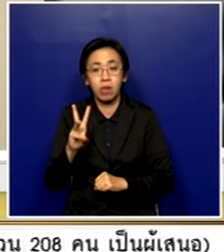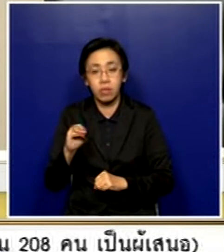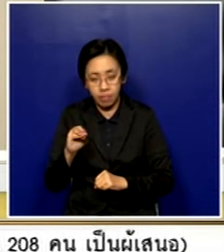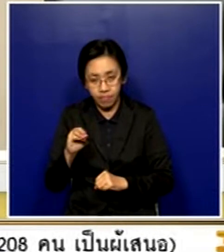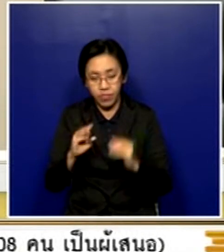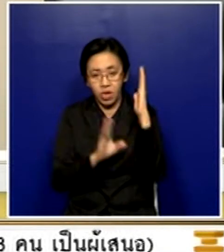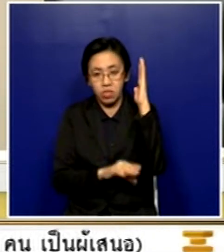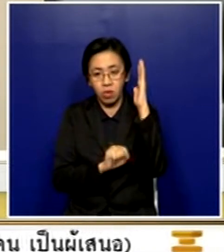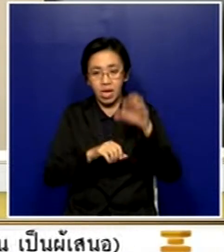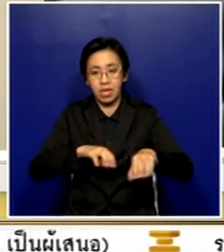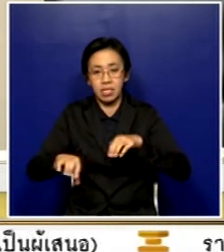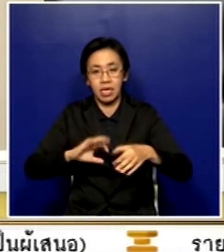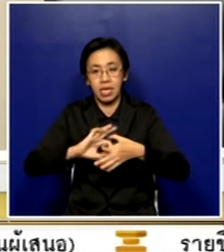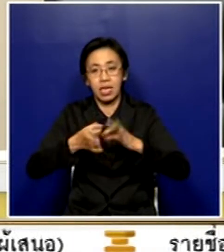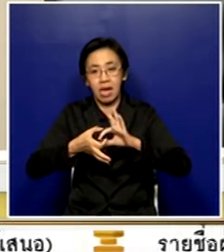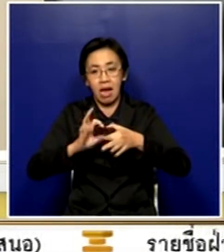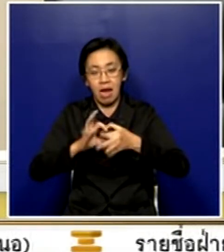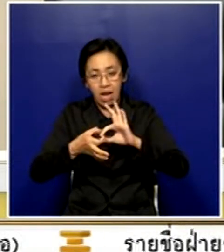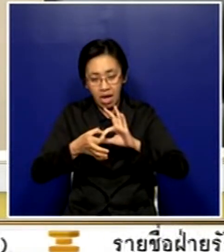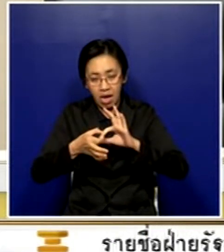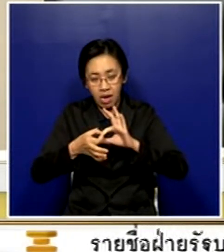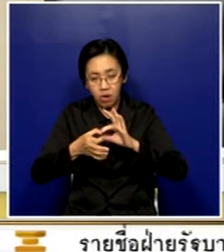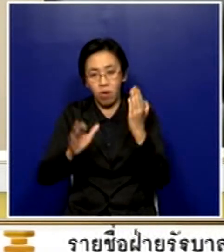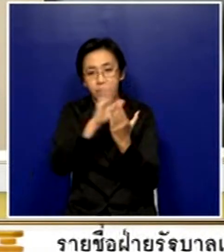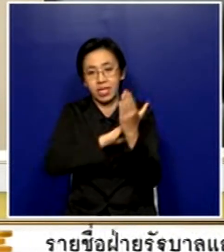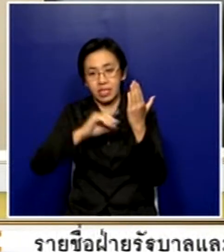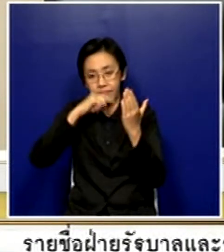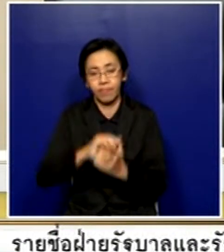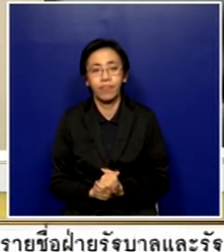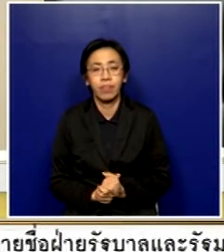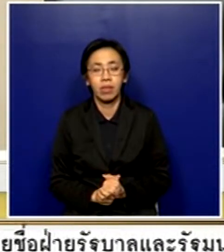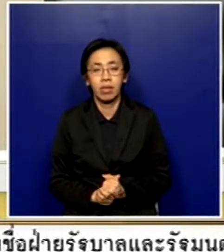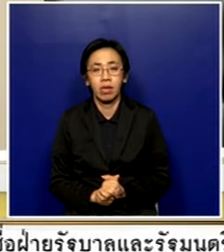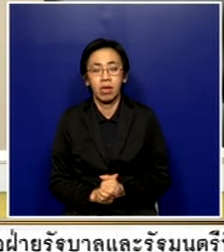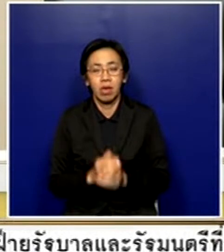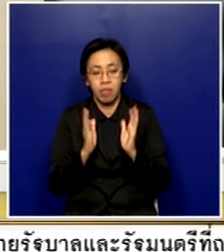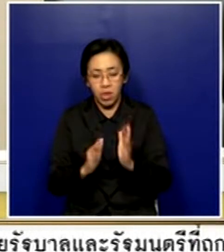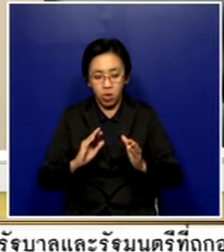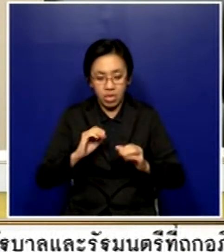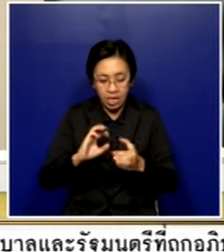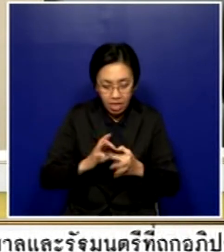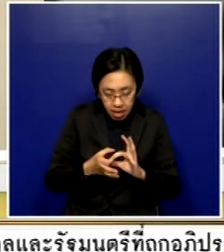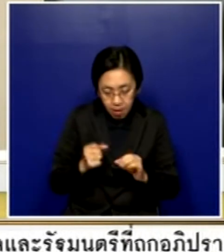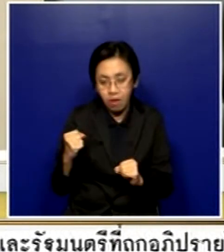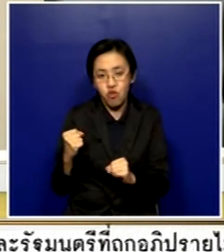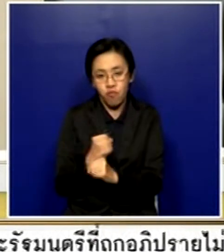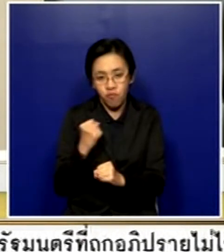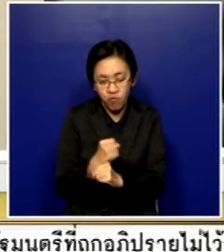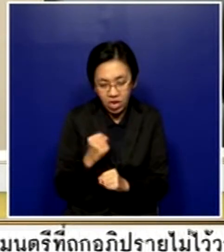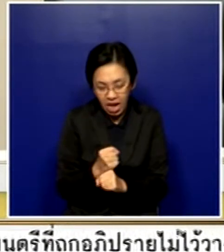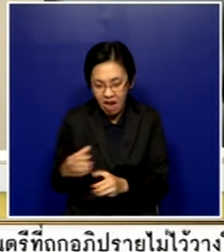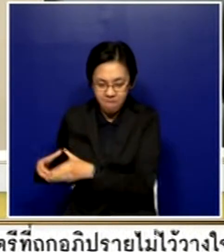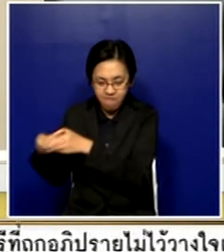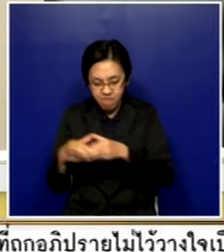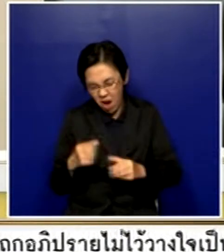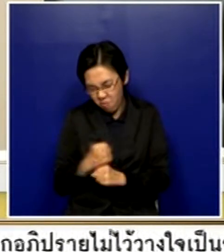มากครับพรรคฝ่ายค้านก็ประท้วงอยู่เป็นระยะปรากฏว่าคนที่ยกมือขอท่านประธานคุยด้วยหนึ่งนั้นคือคุณวิรัชรัตนเศรษฐ